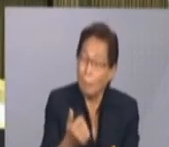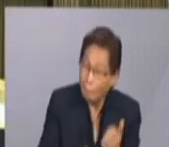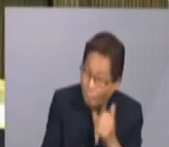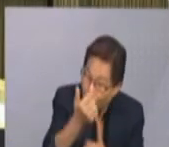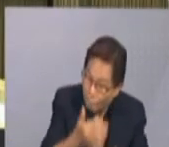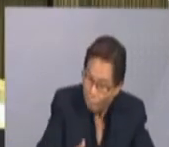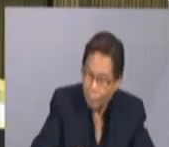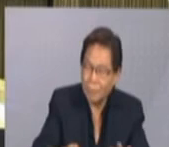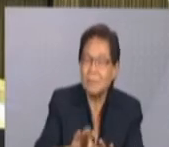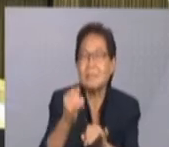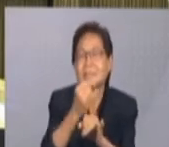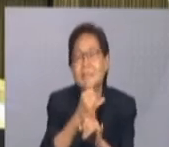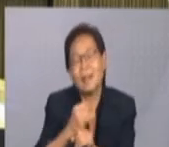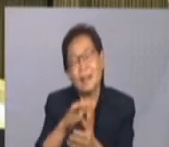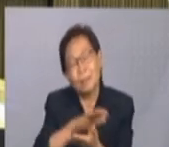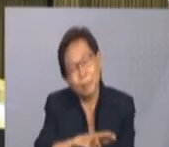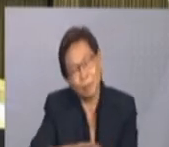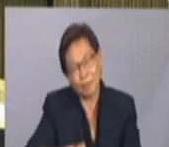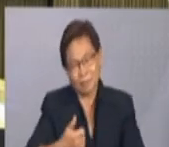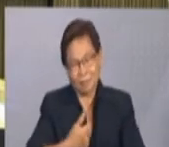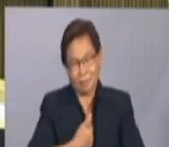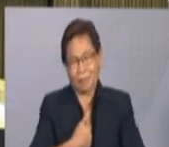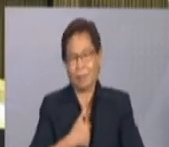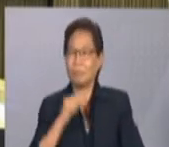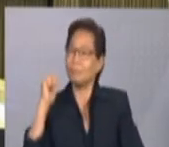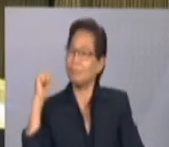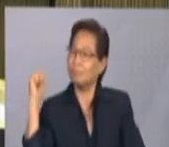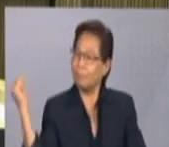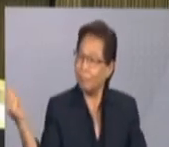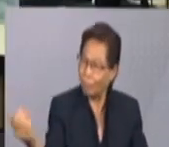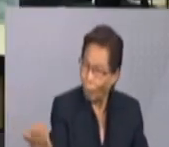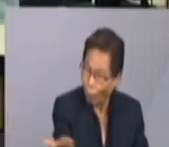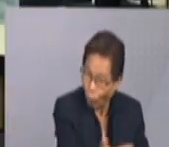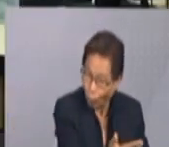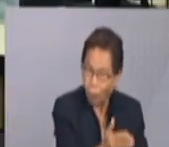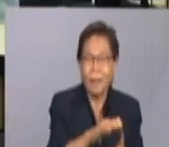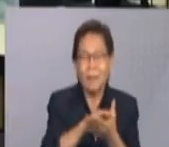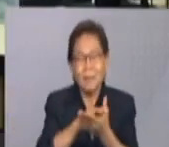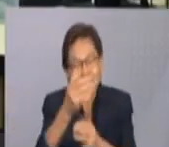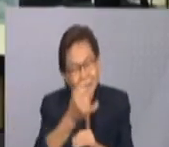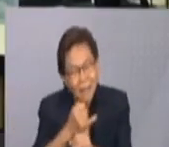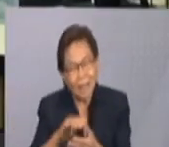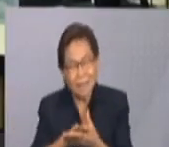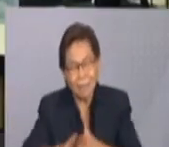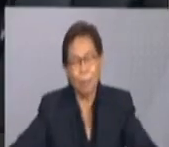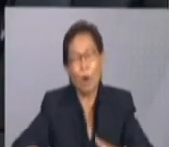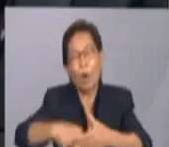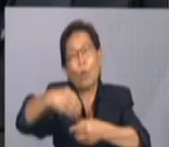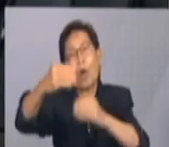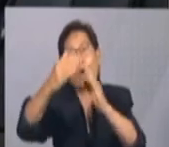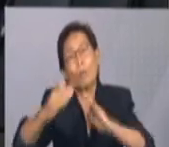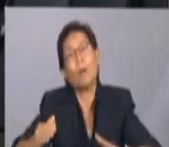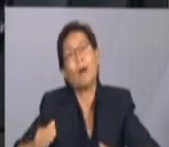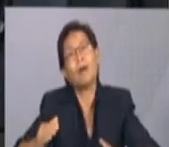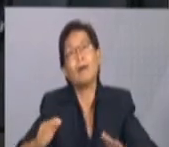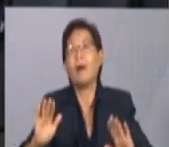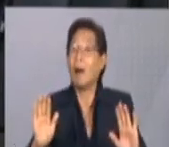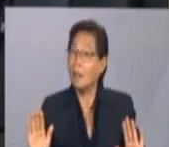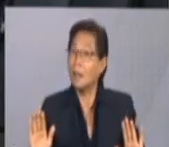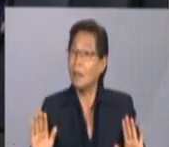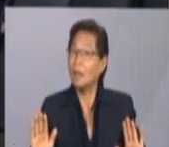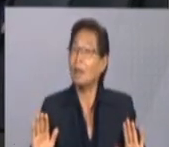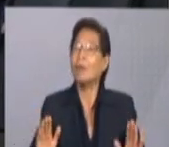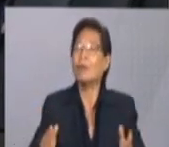penting jaga kebersihan di jaga keselamatan dan keluar rumah hanya untuk urusan-urusan